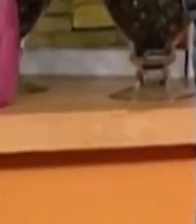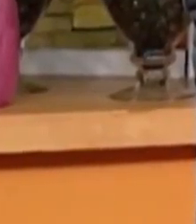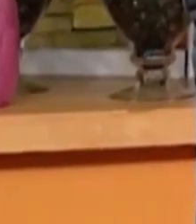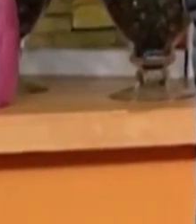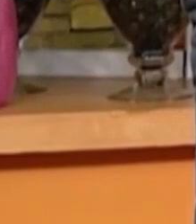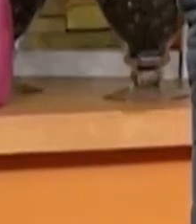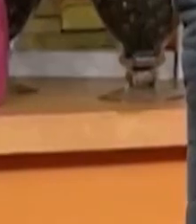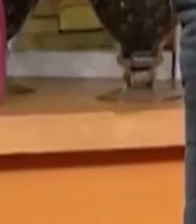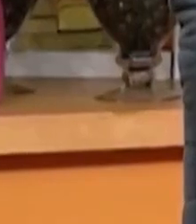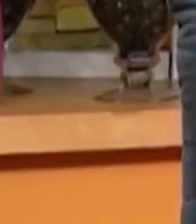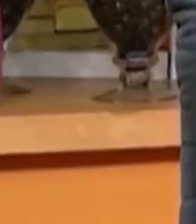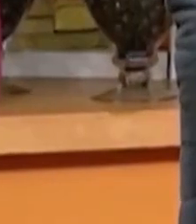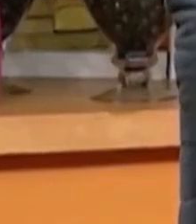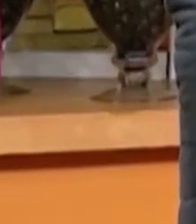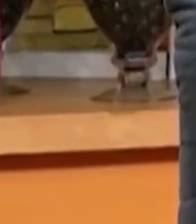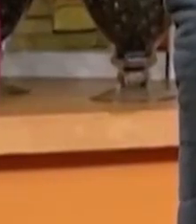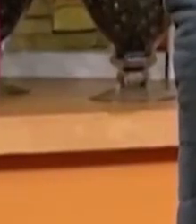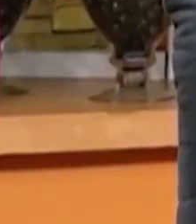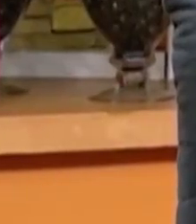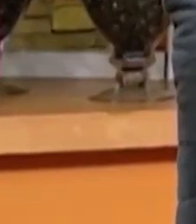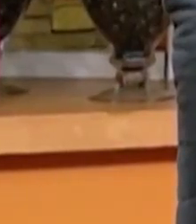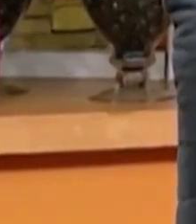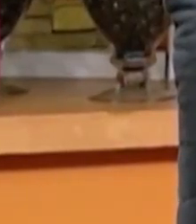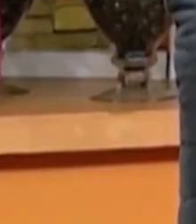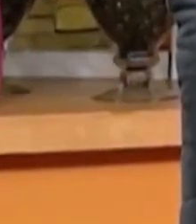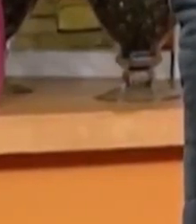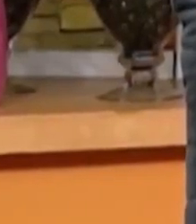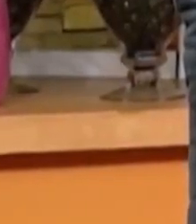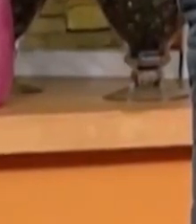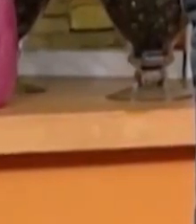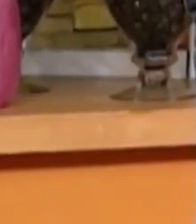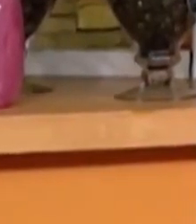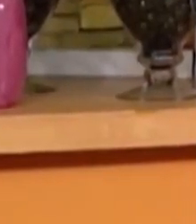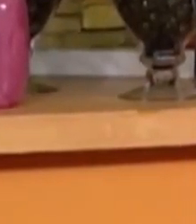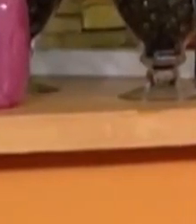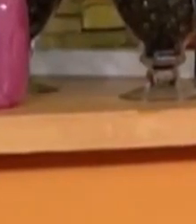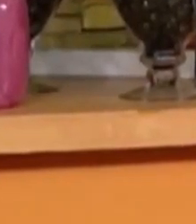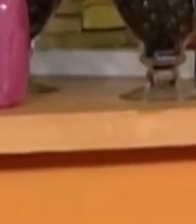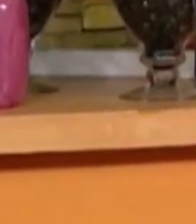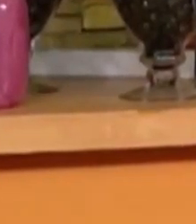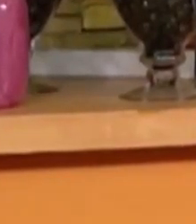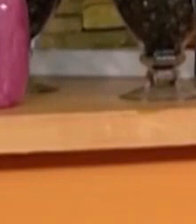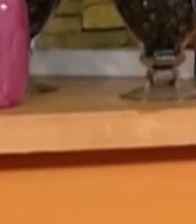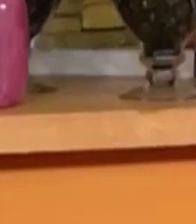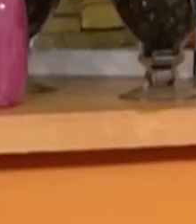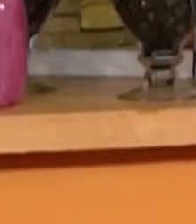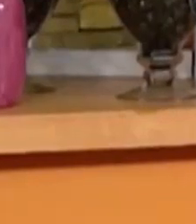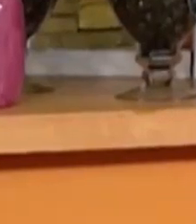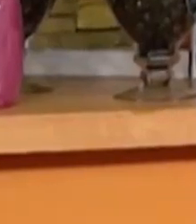I-click lang ang subscribe button. At sa mga kapuso abroad, maaari kaming masubaybayan